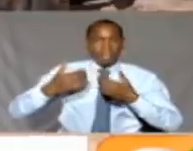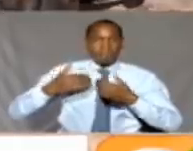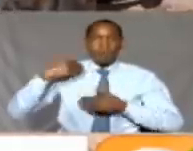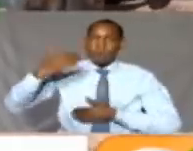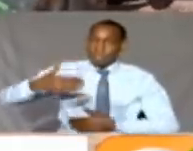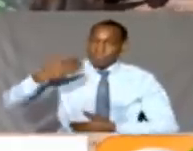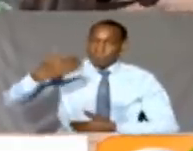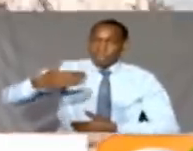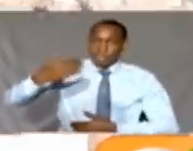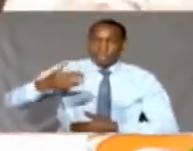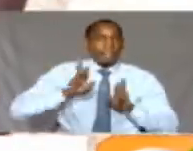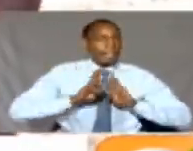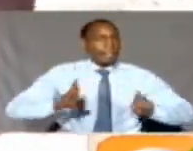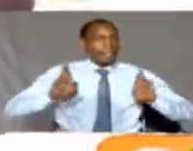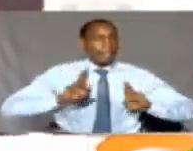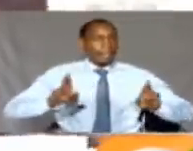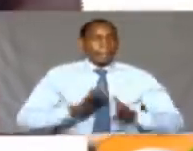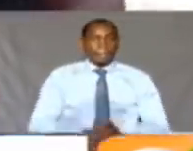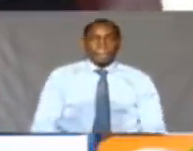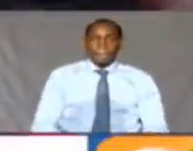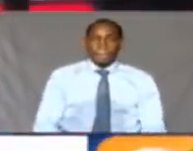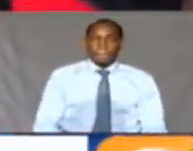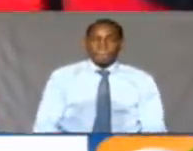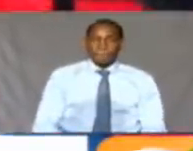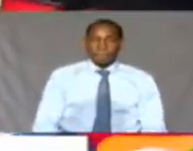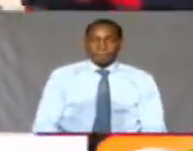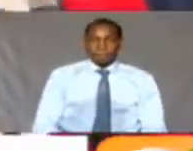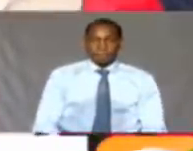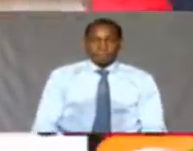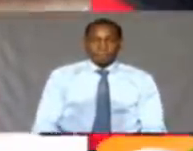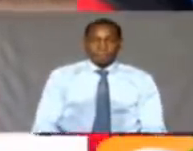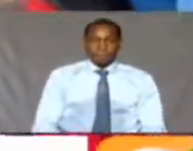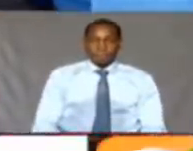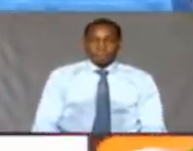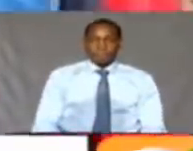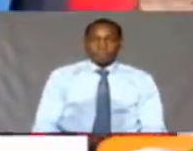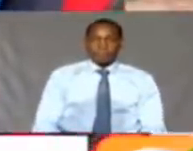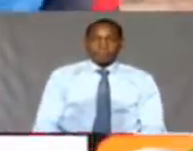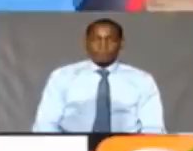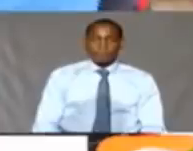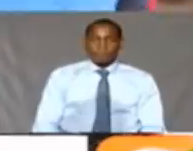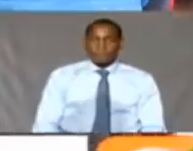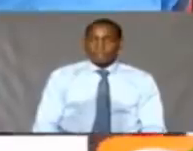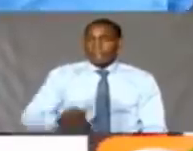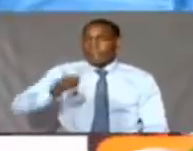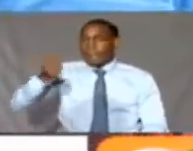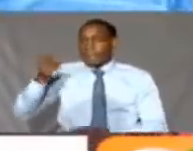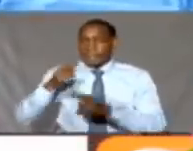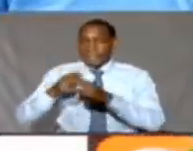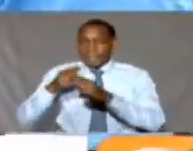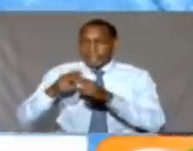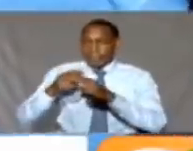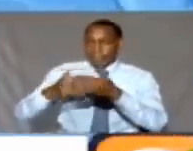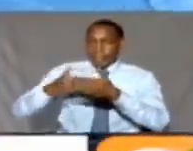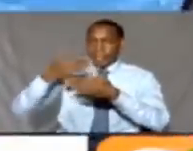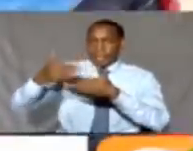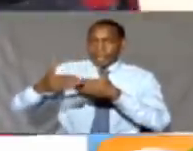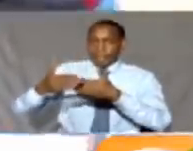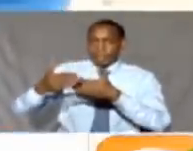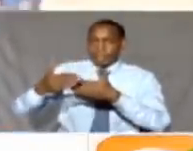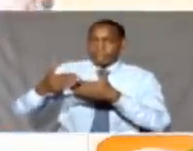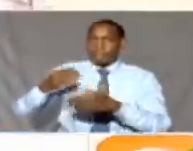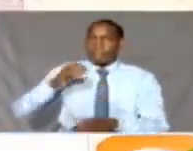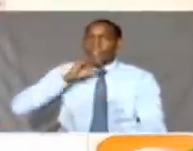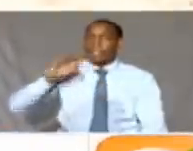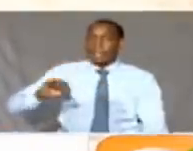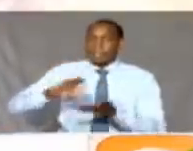niko tayari. Nasikia kwamba kwamba una jina lingine ambalo umelipata baada ya mtoto wako kupata